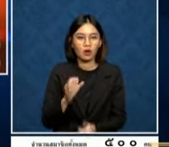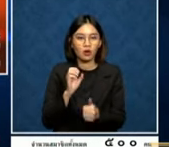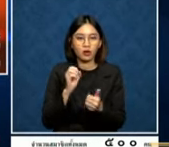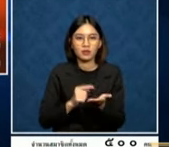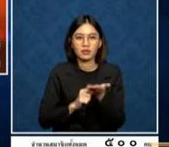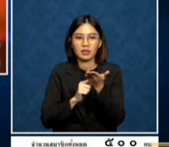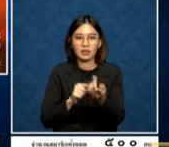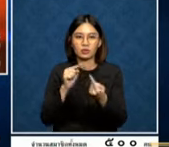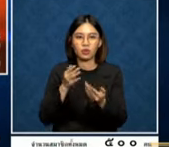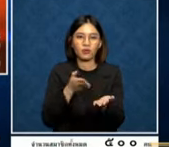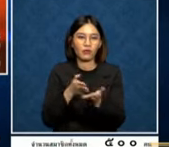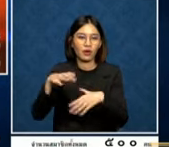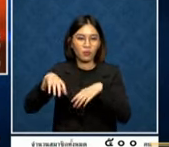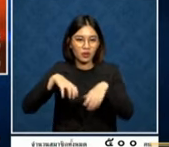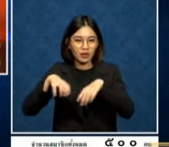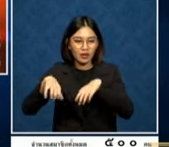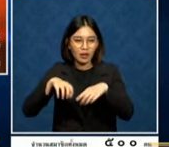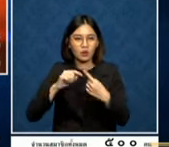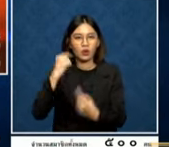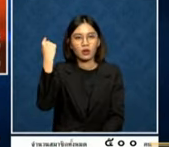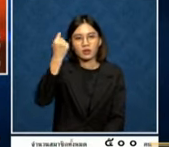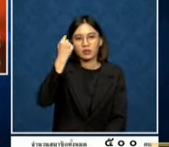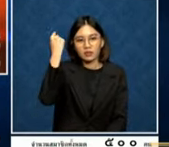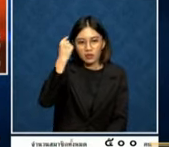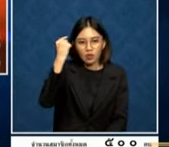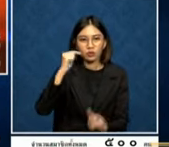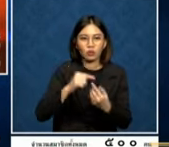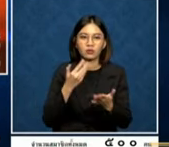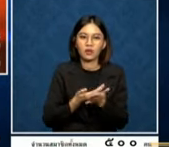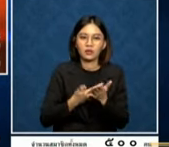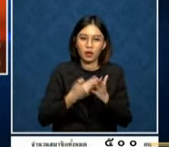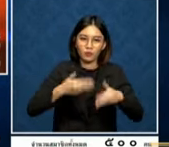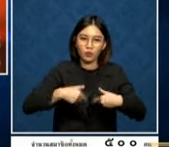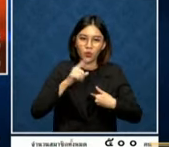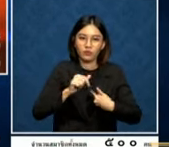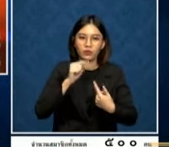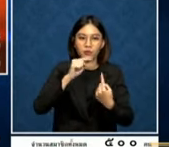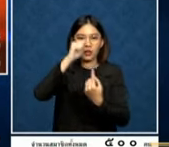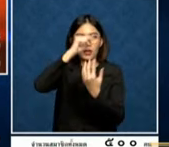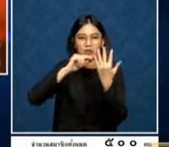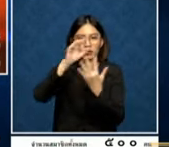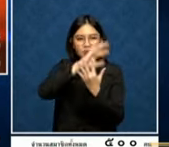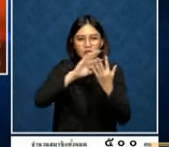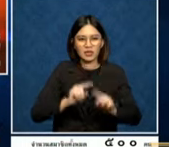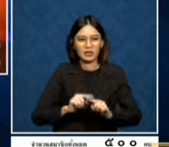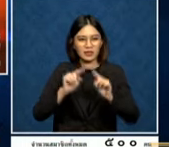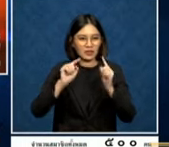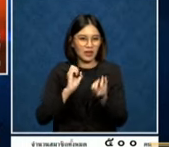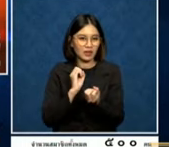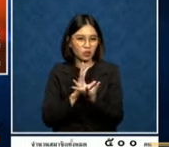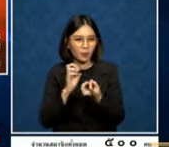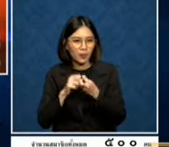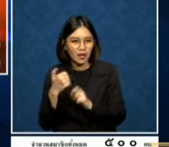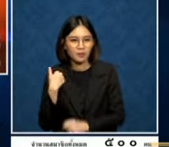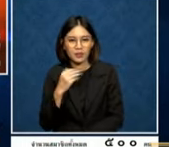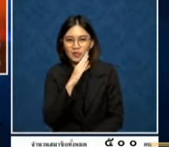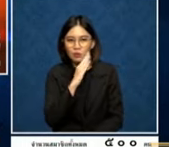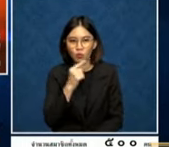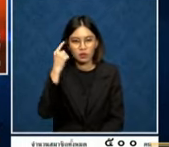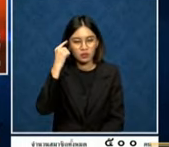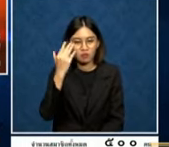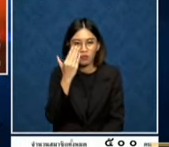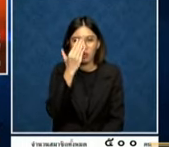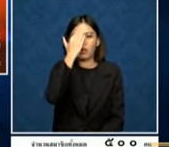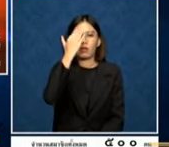กับทางฝ่ายบริหารถึงแม้ว่าการท่องเที่ยวค่ะจะเป็นรายได้หลักของประเทศแต่ก็ยังมีความเสี่ยงค่ะเมื่อเราเกิดเหตุการณ์ไม่คาด